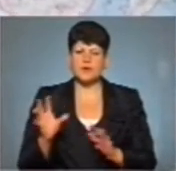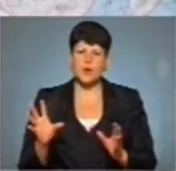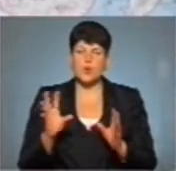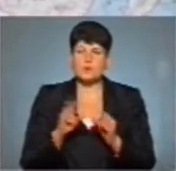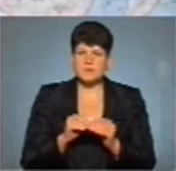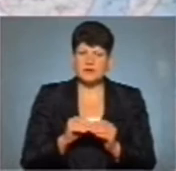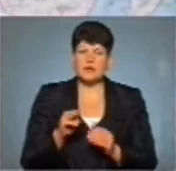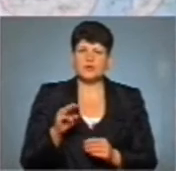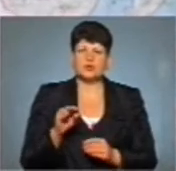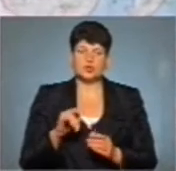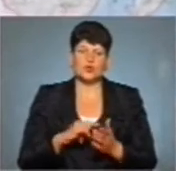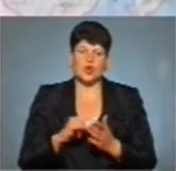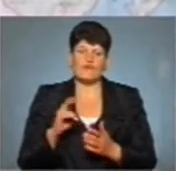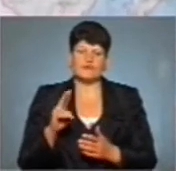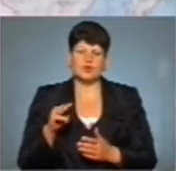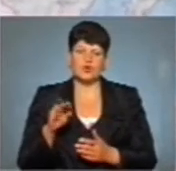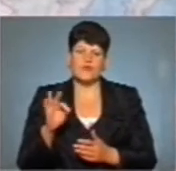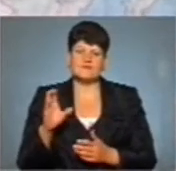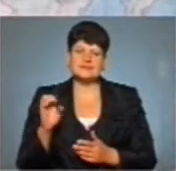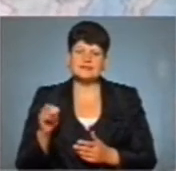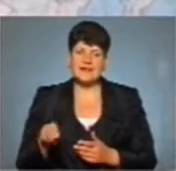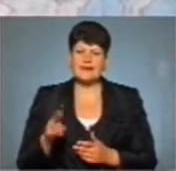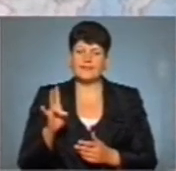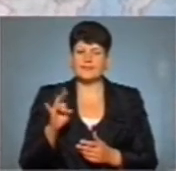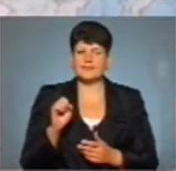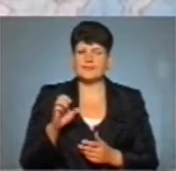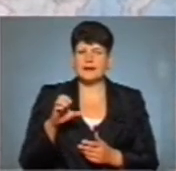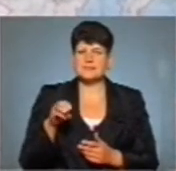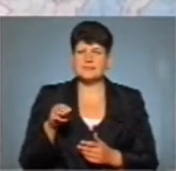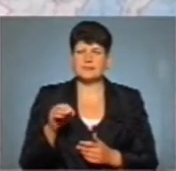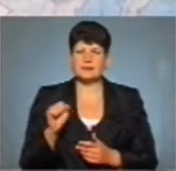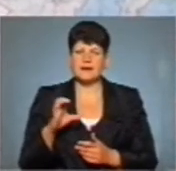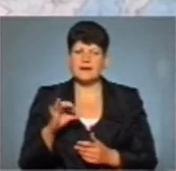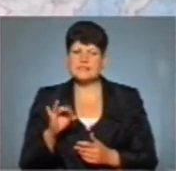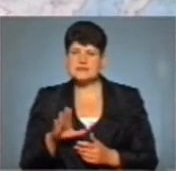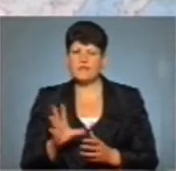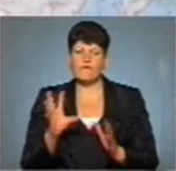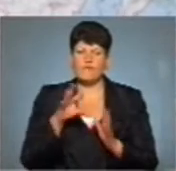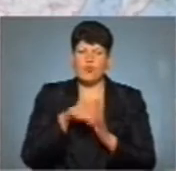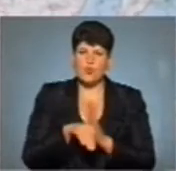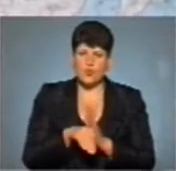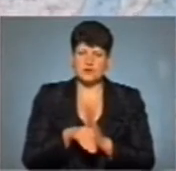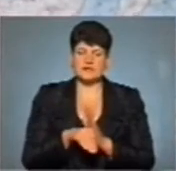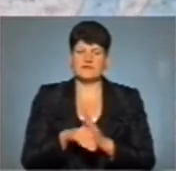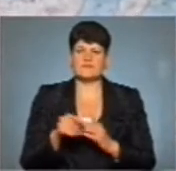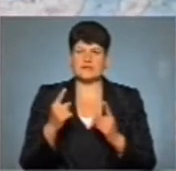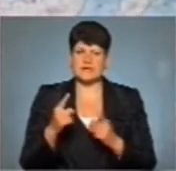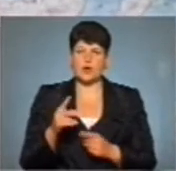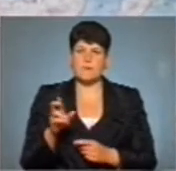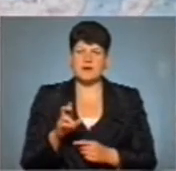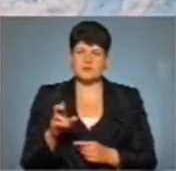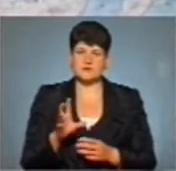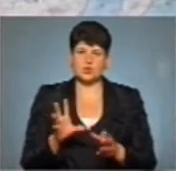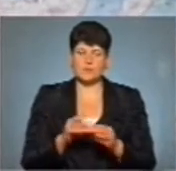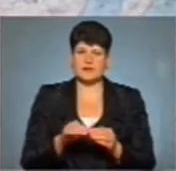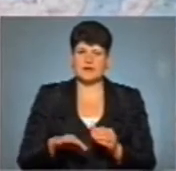об'єднується із Товстенською об'єднаною громадою, і Настасівська діюча мовчисельна громада входить до складу Великоберезовицької об'єднаної